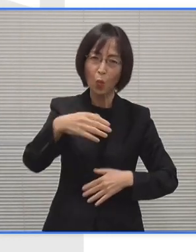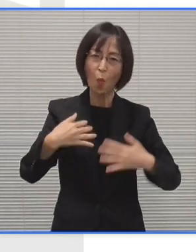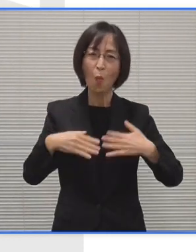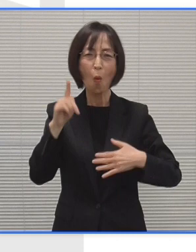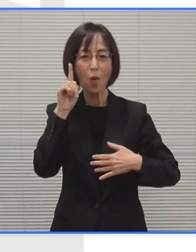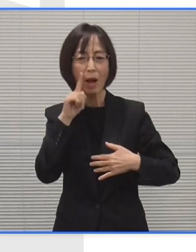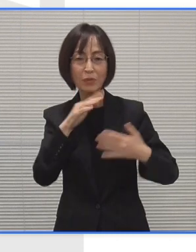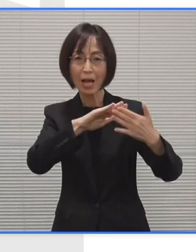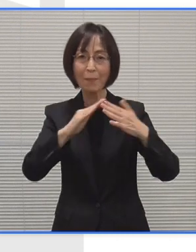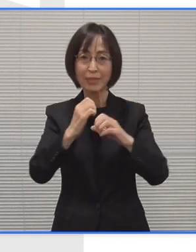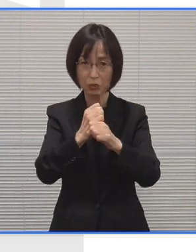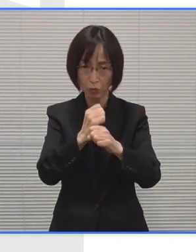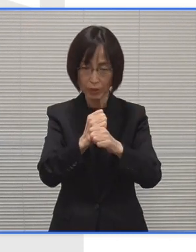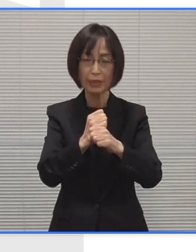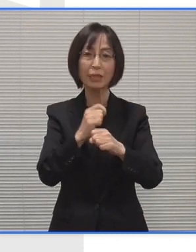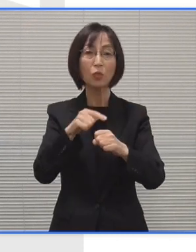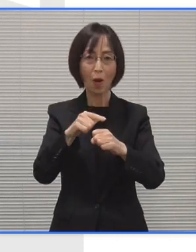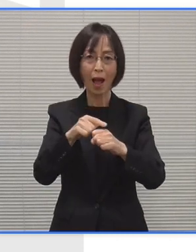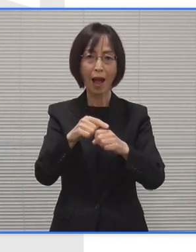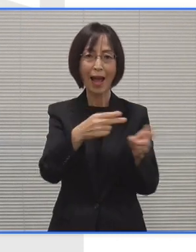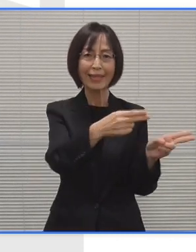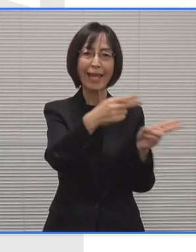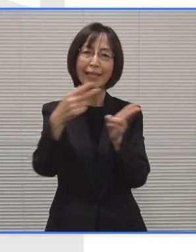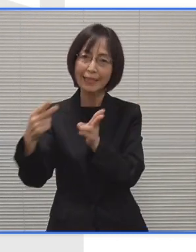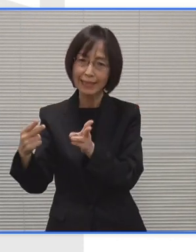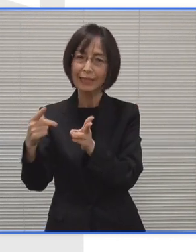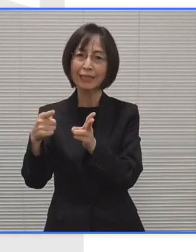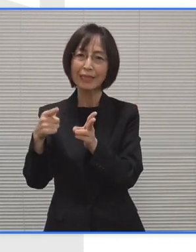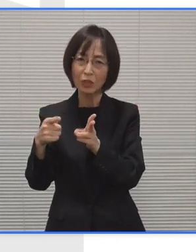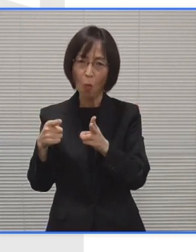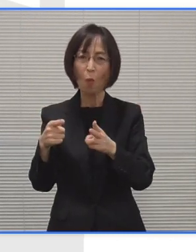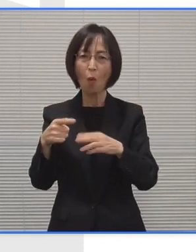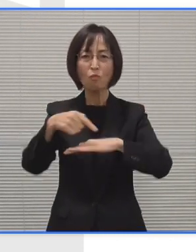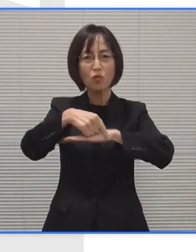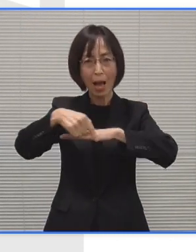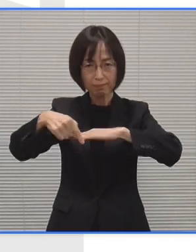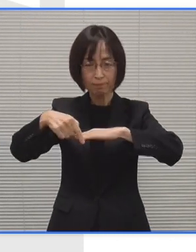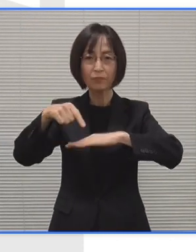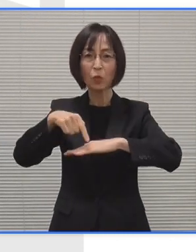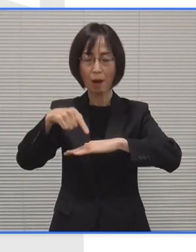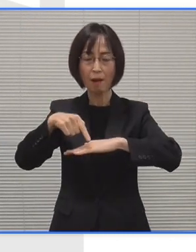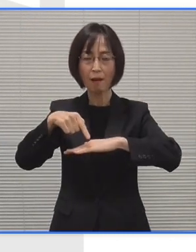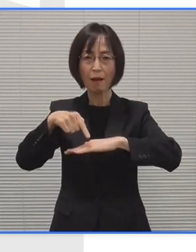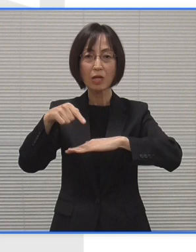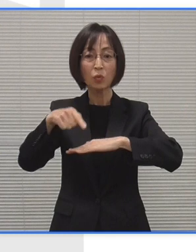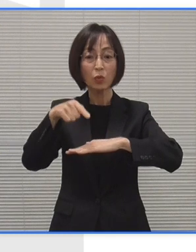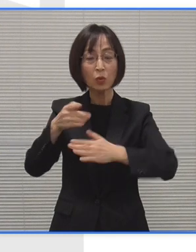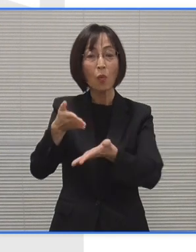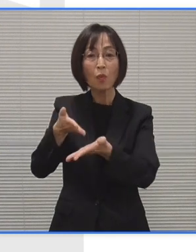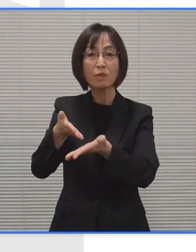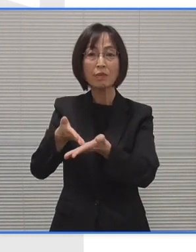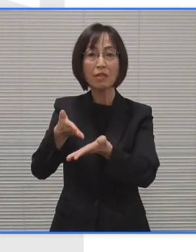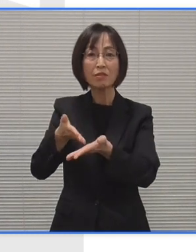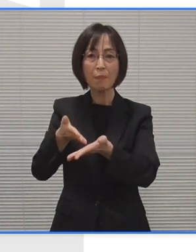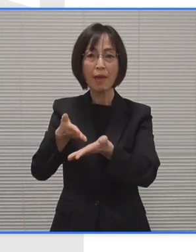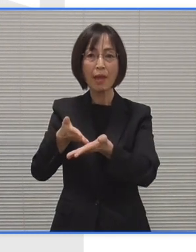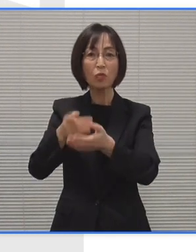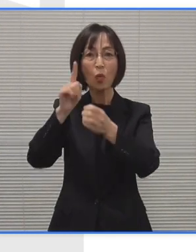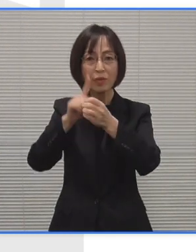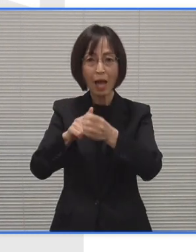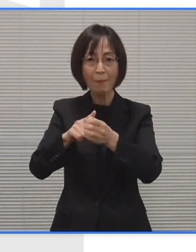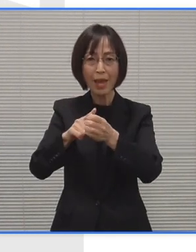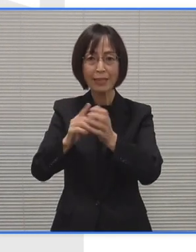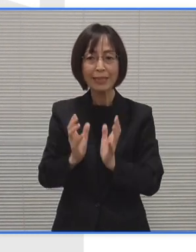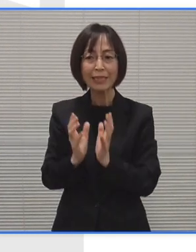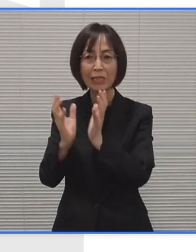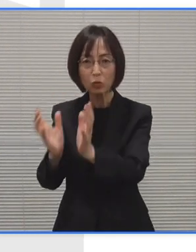か、デッキのプランとか、そうしたことをご説明に、伺う予定